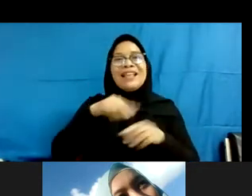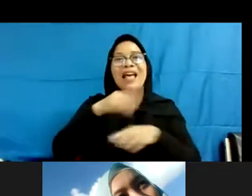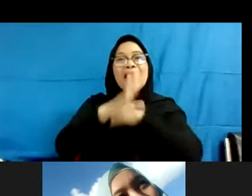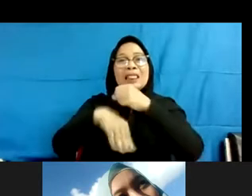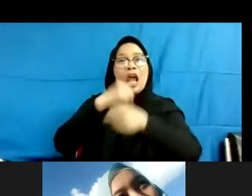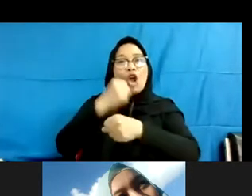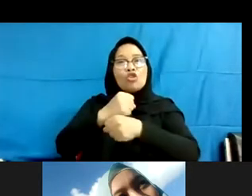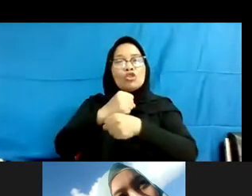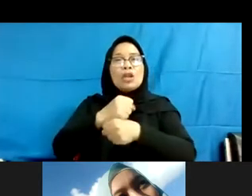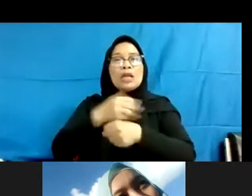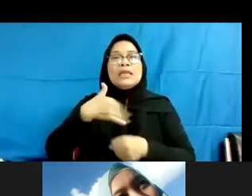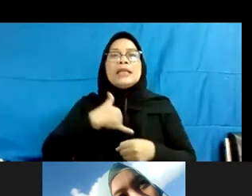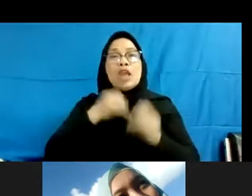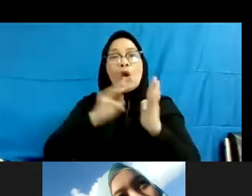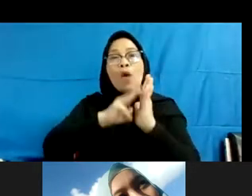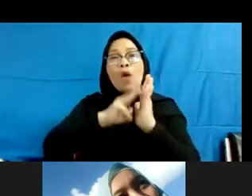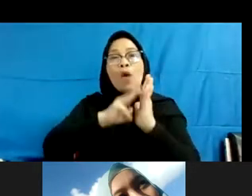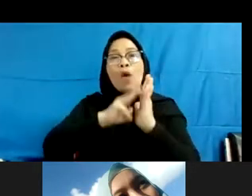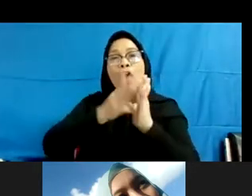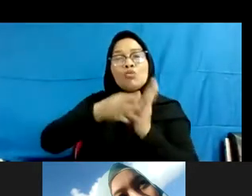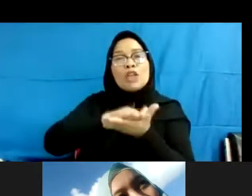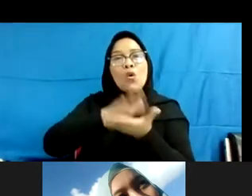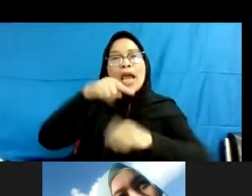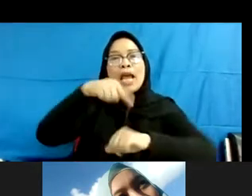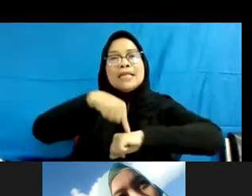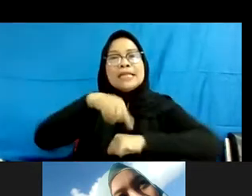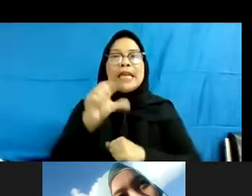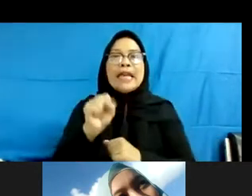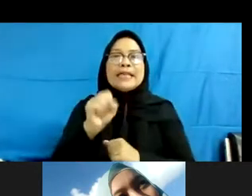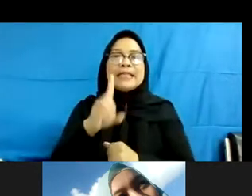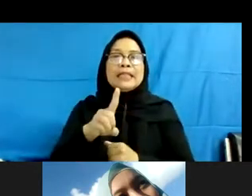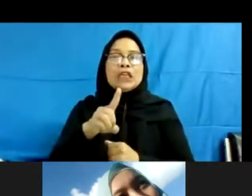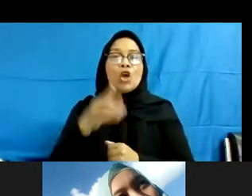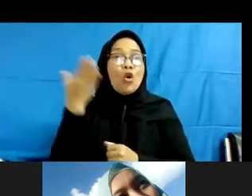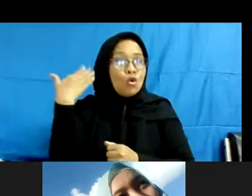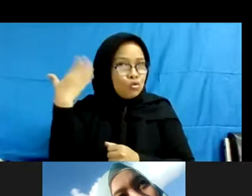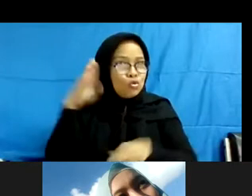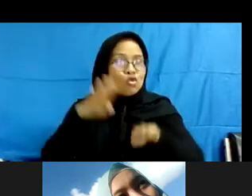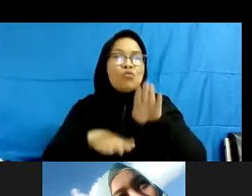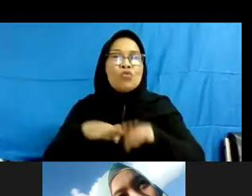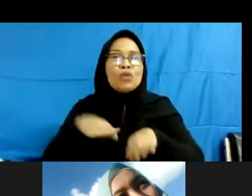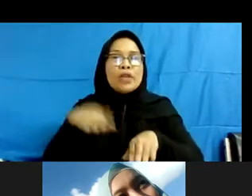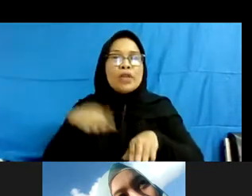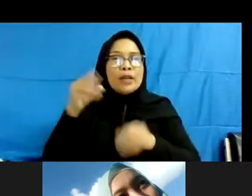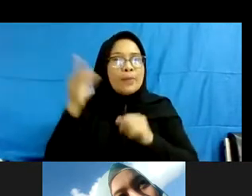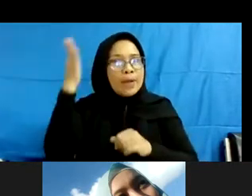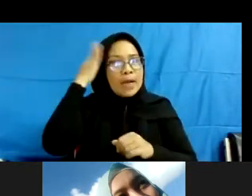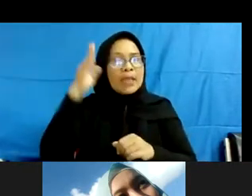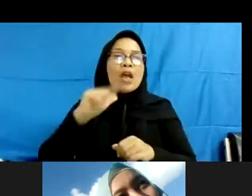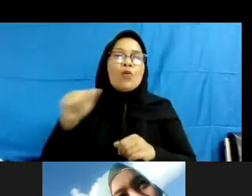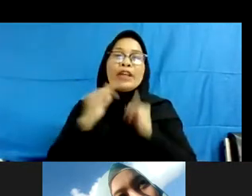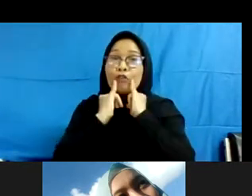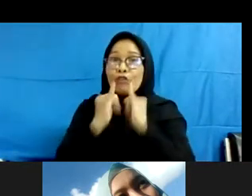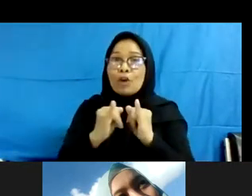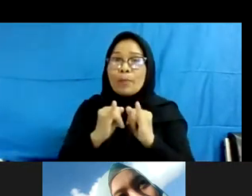tahun, saya waktu itu sekolah di SD saya ya, karena waktu itu mungkin pengetahuan atau informasi tentang